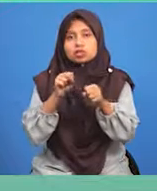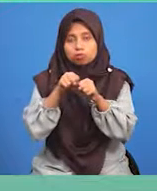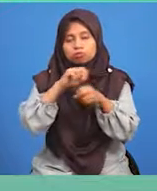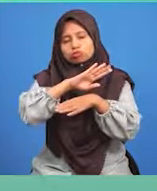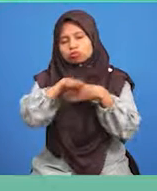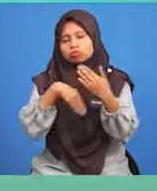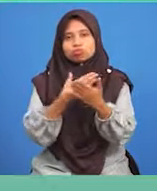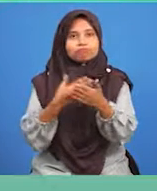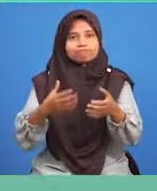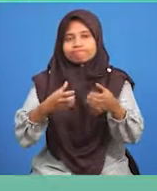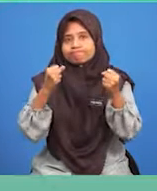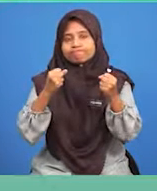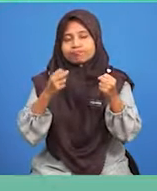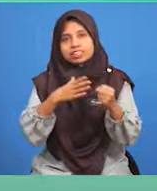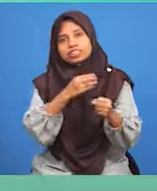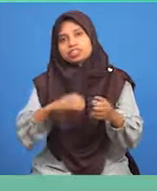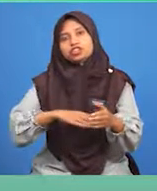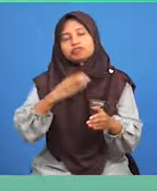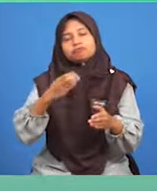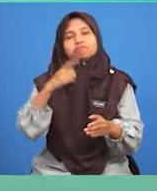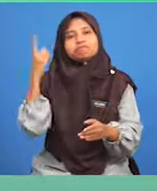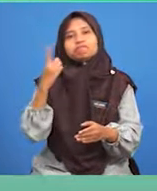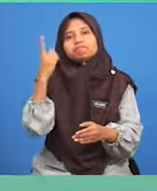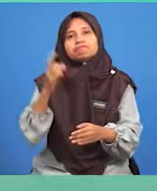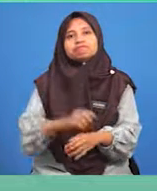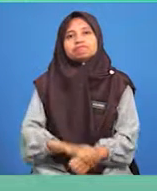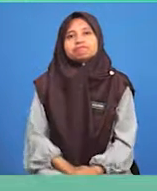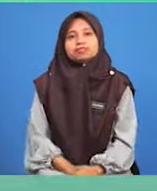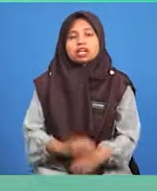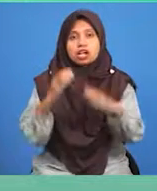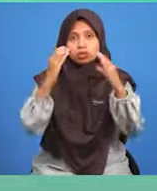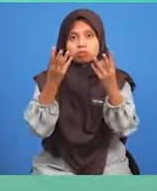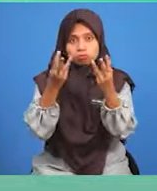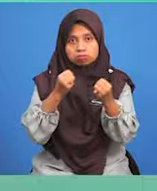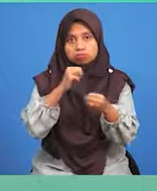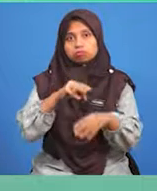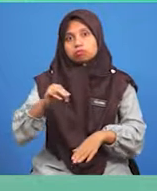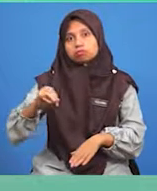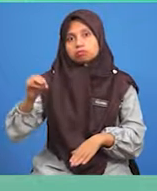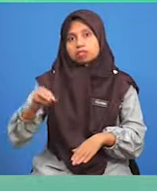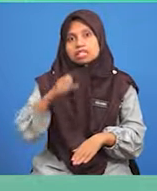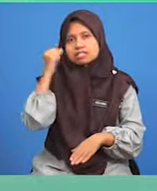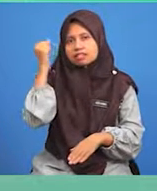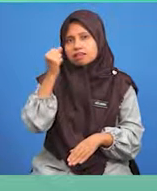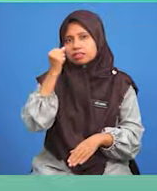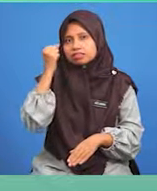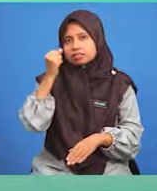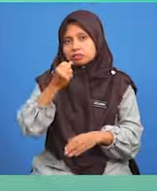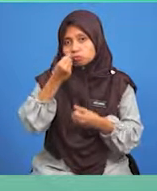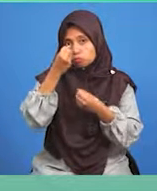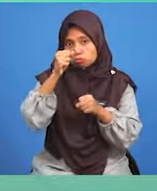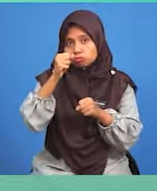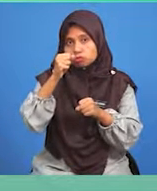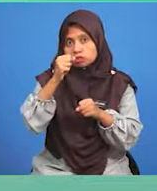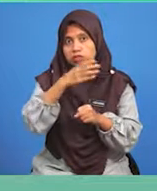semuanya sehat dan ceria ceria selalu Cikgu harap murid-murid sentiasa bersedia